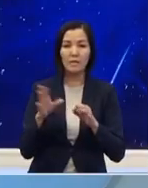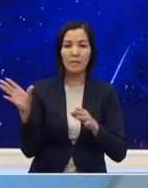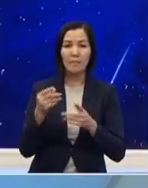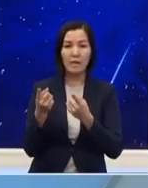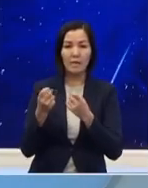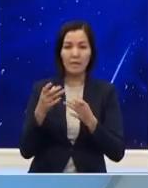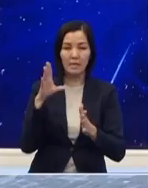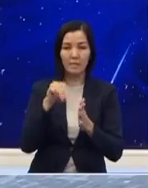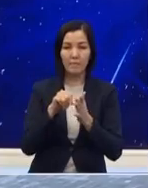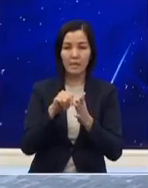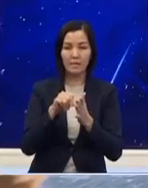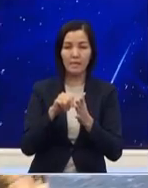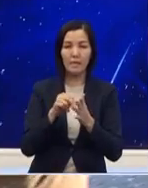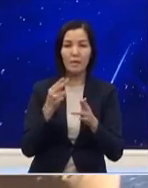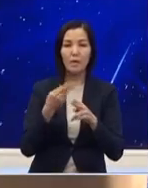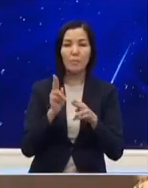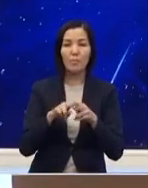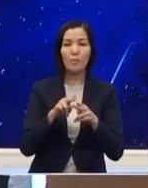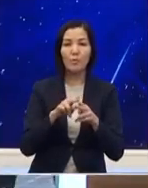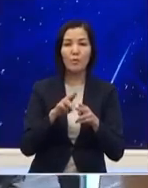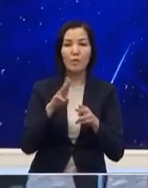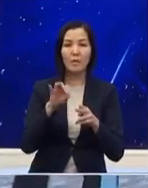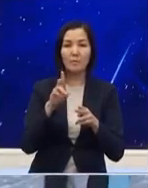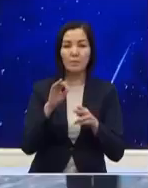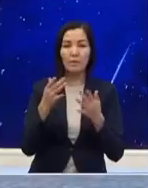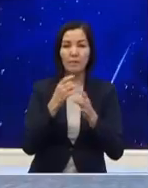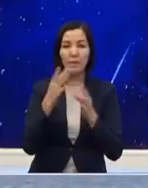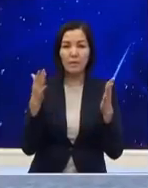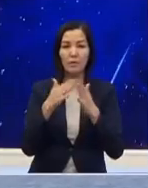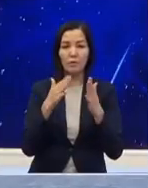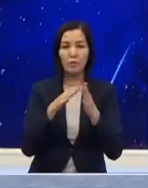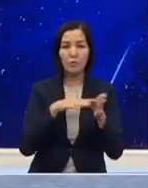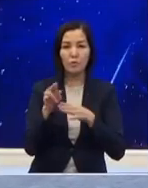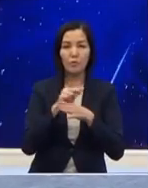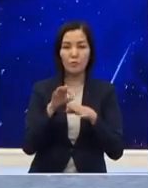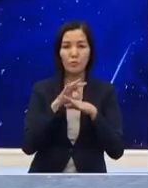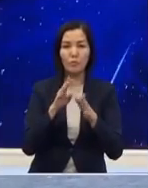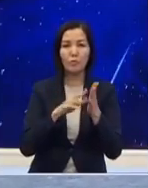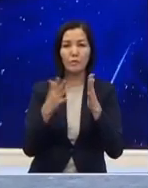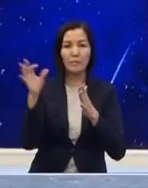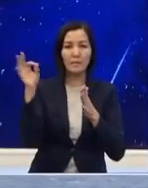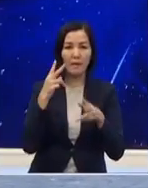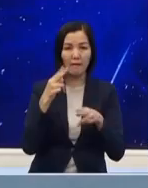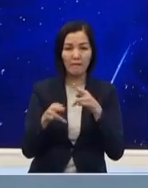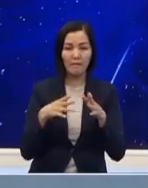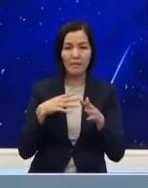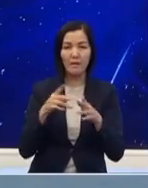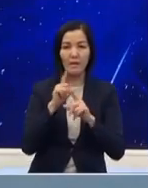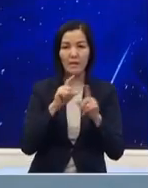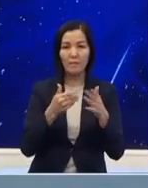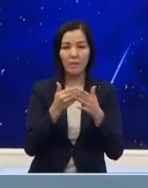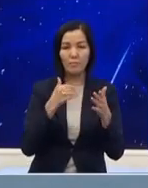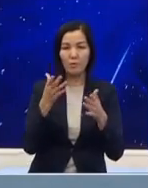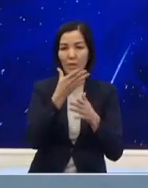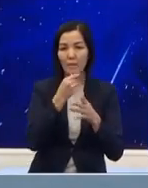жұмыспен қамтылды. Бұл Зылиха Тамшыбай ауылындағы мәдениет үйі. Қазір мұнда күрделі жөндеу жұмыстары 95%-ға аяқталған. Ғимарат